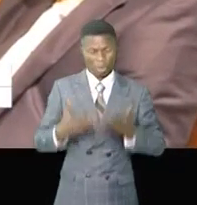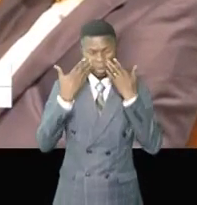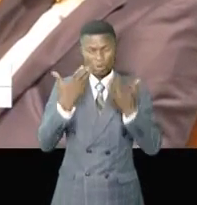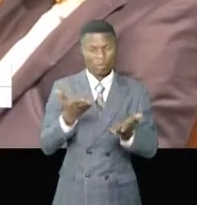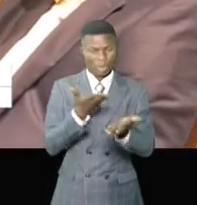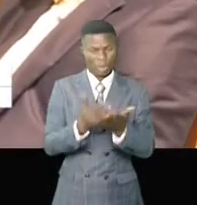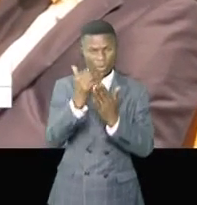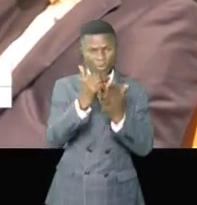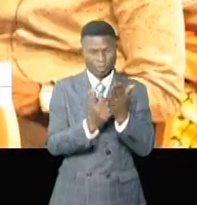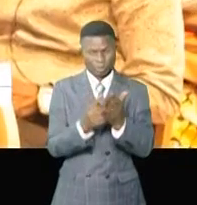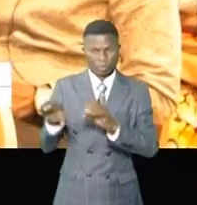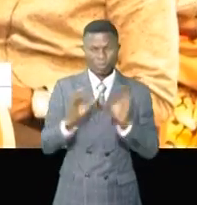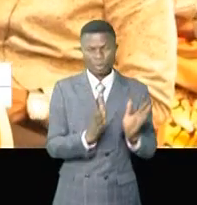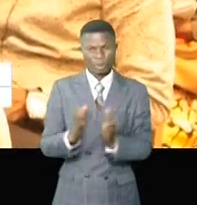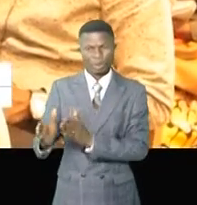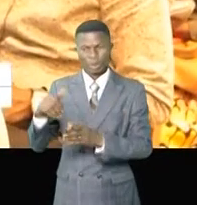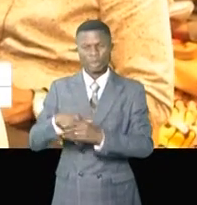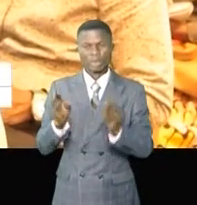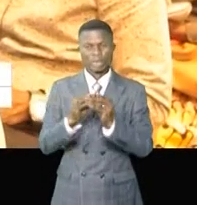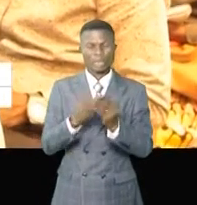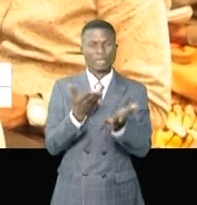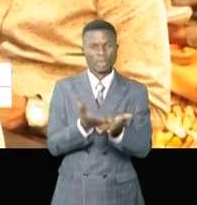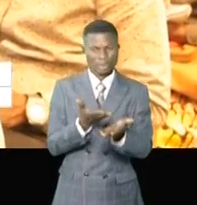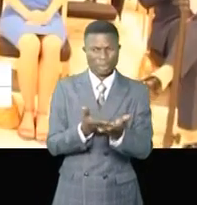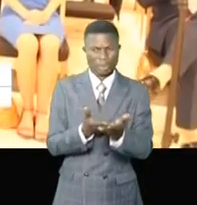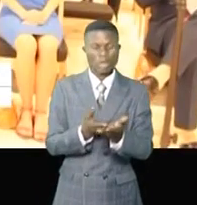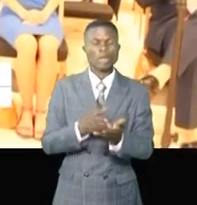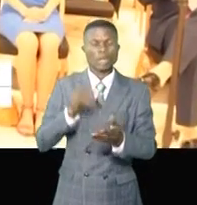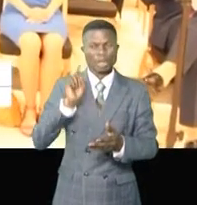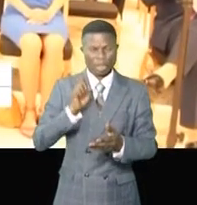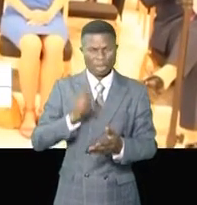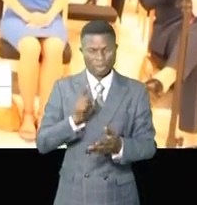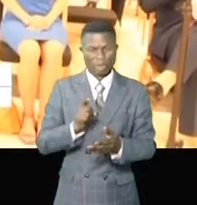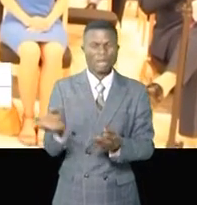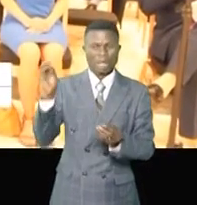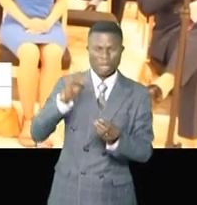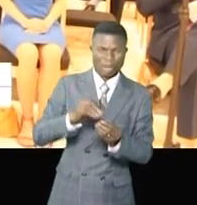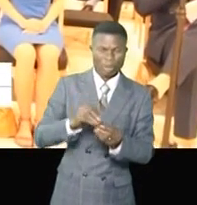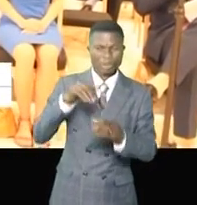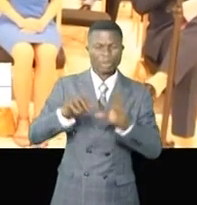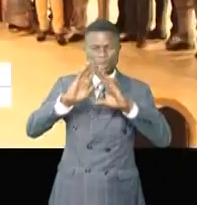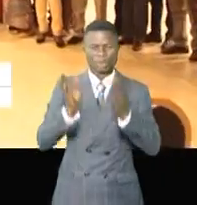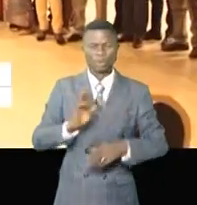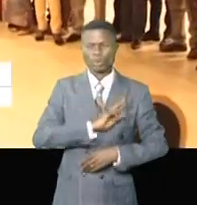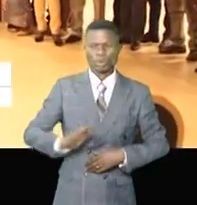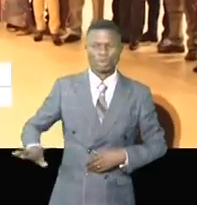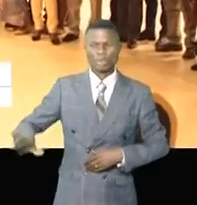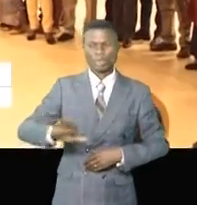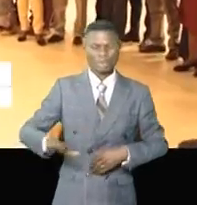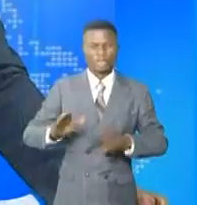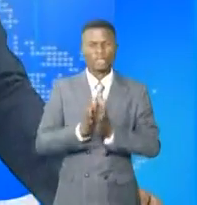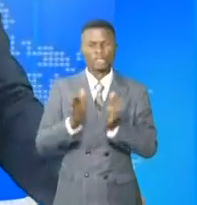entre autres des actions prévues dans cette feuille de route qui devront être implémentées dans toute la République démocratique du